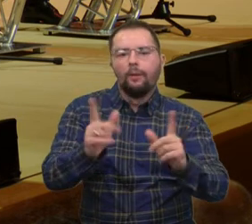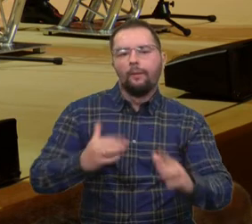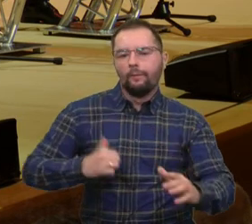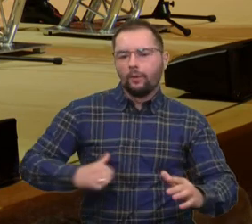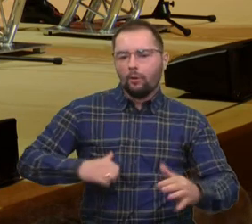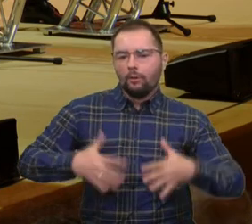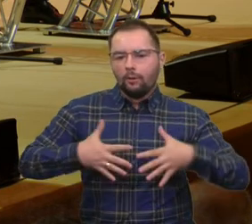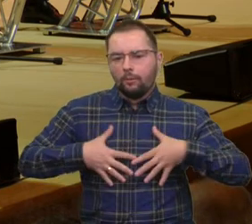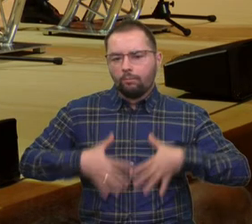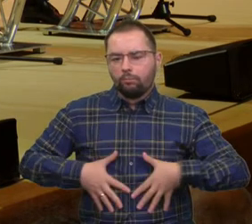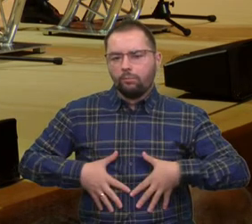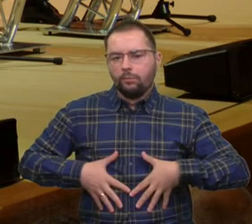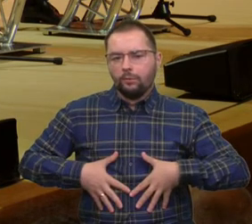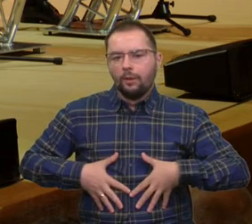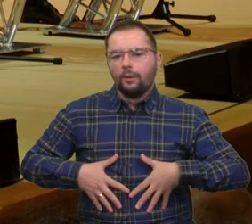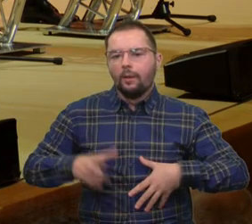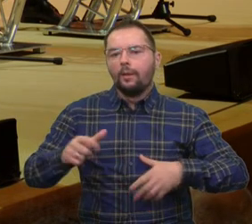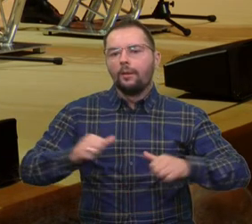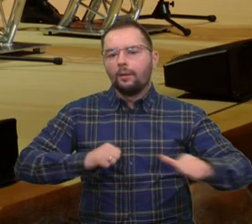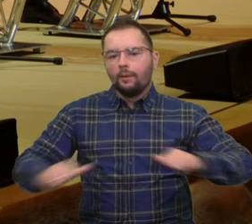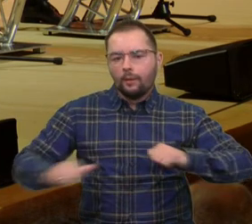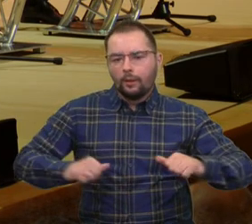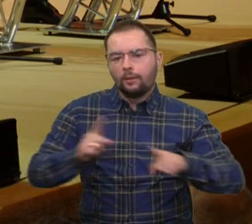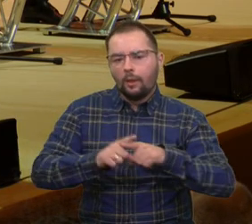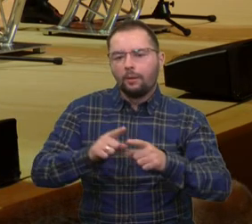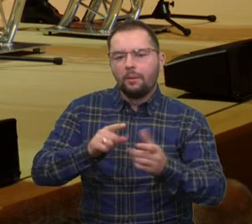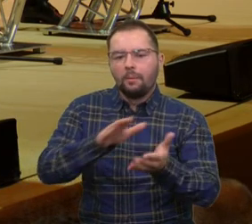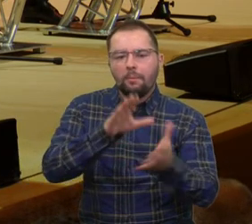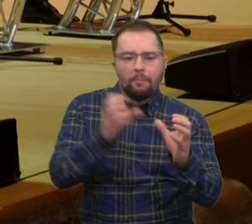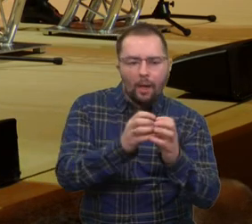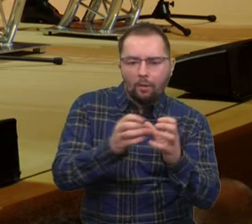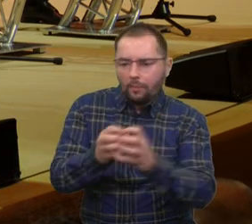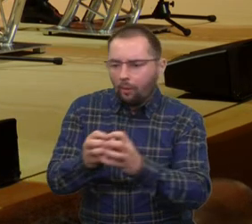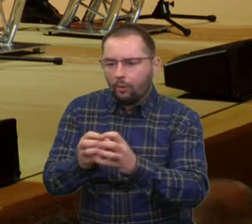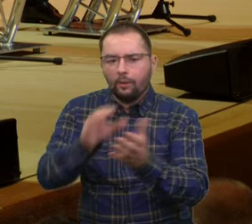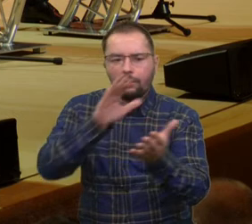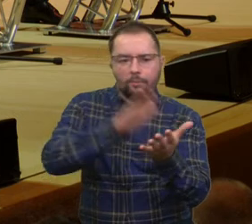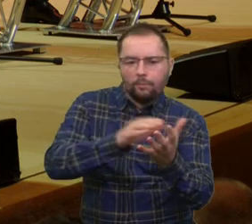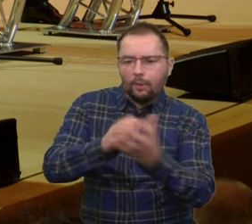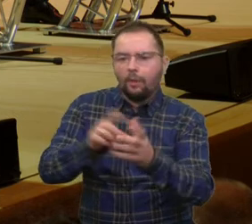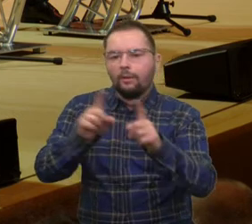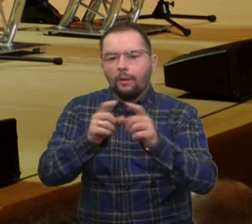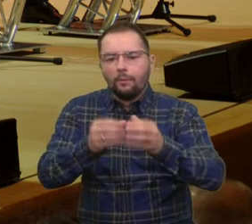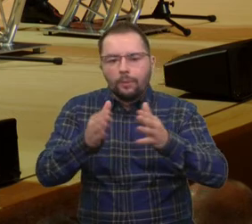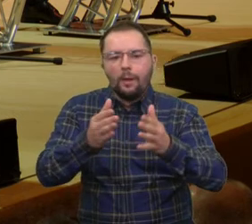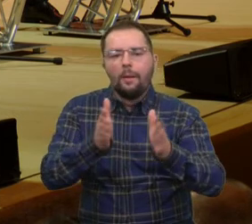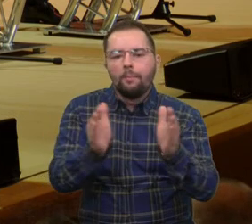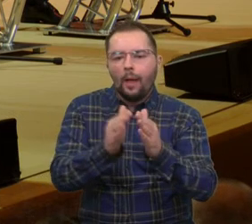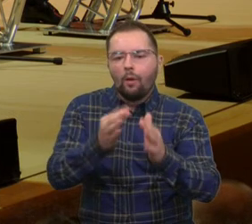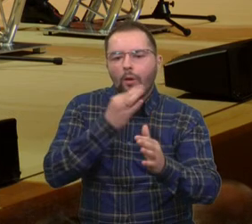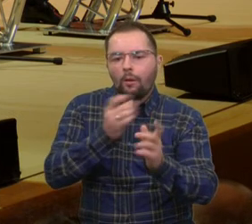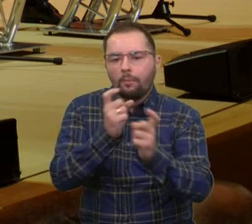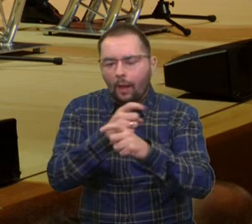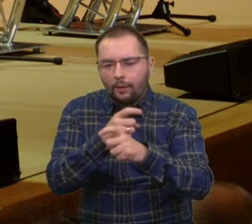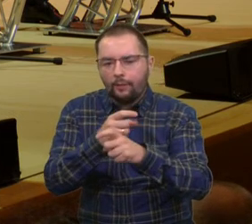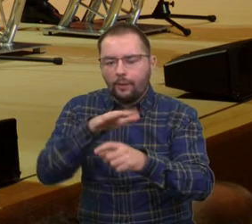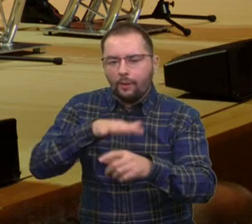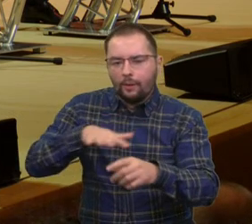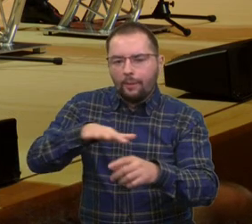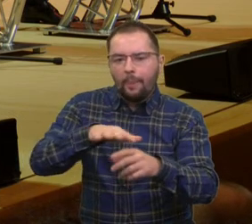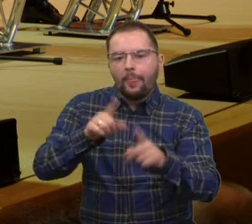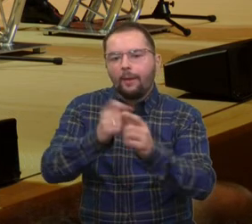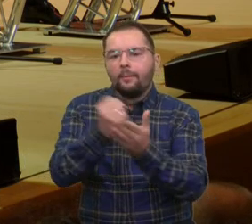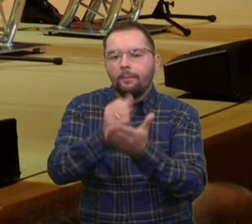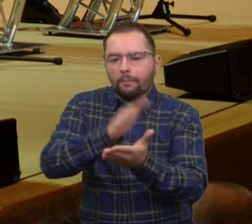sobie ten zalążek samorządności lokalnej na poziomie gminy, małej ojczyzny na poziomie powiatu